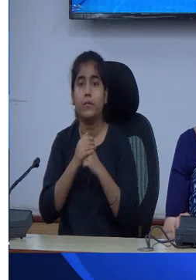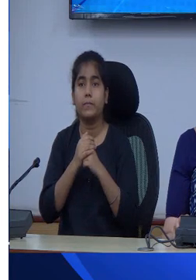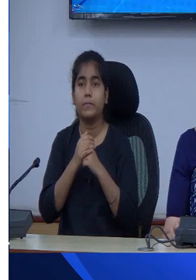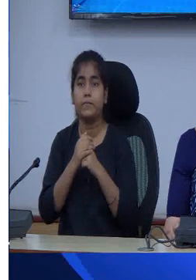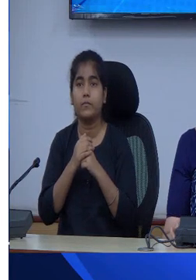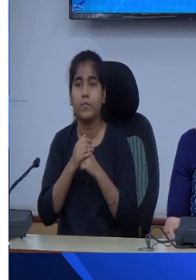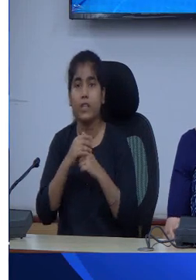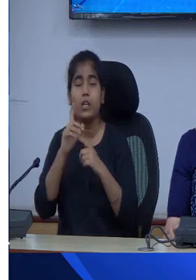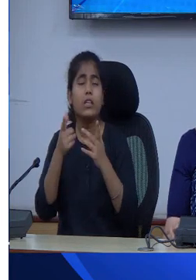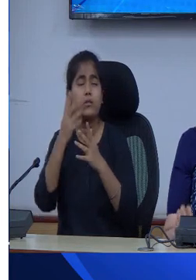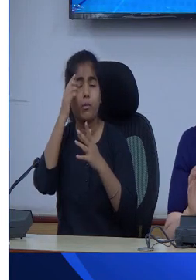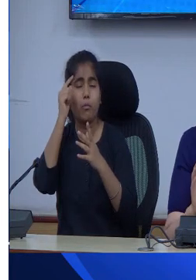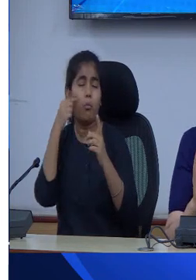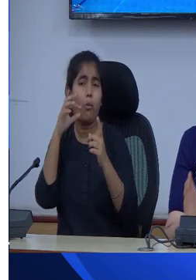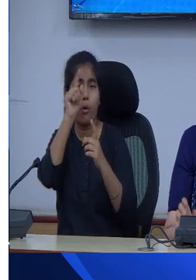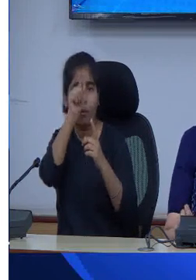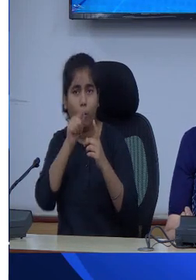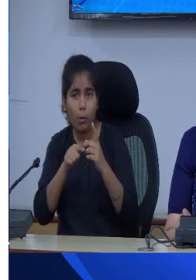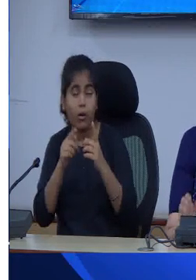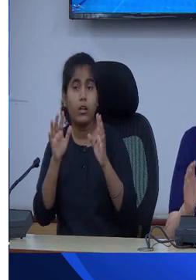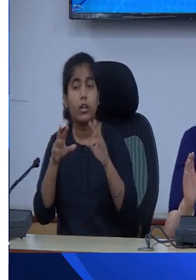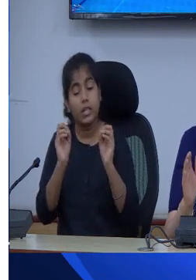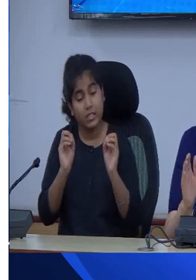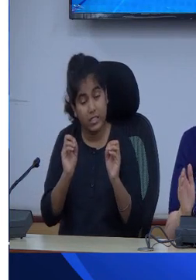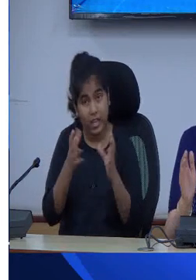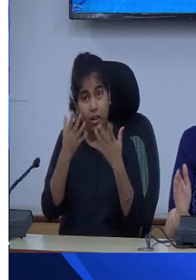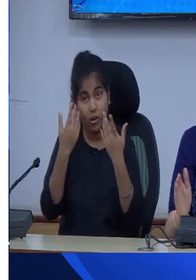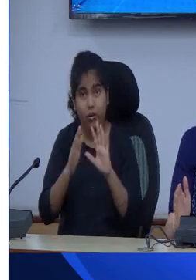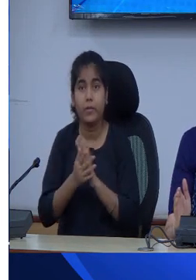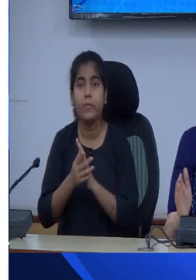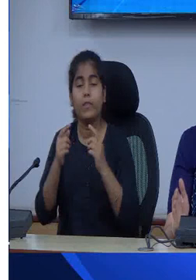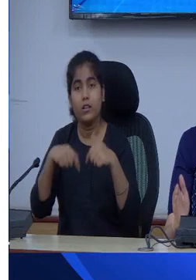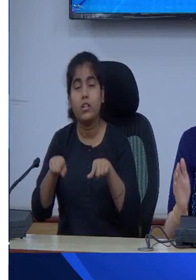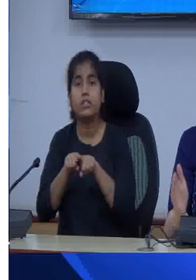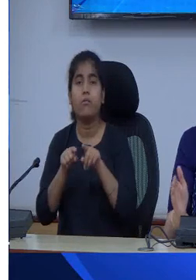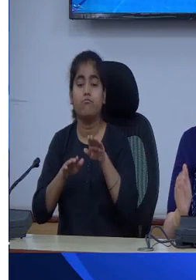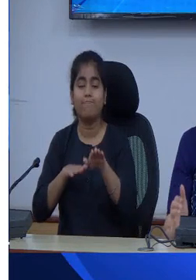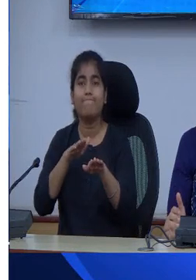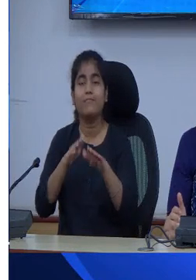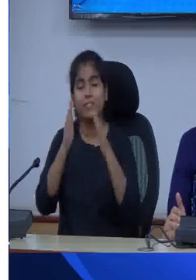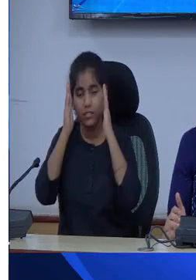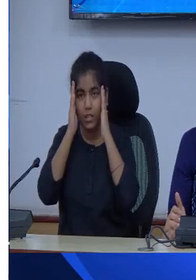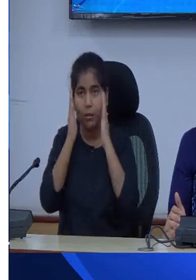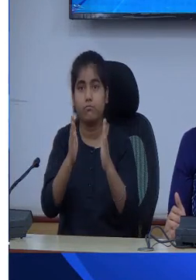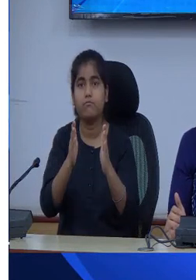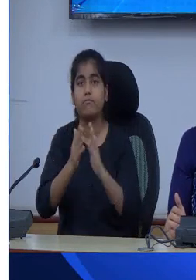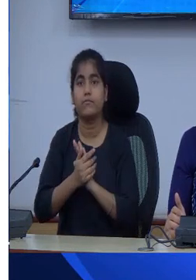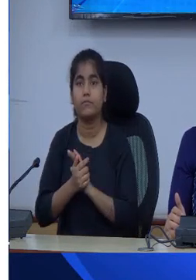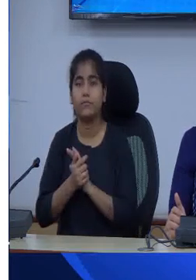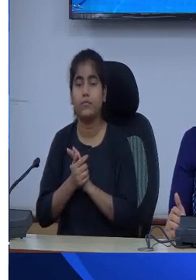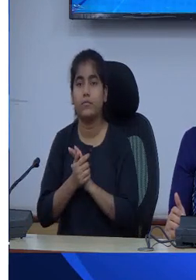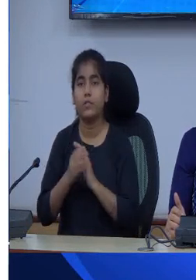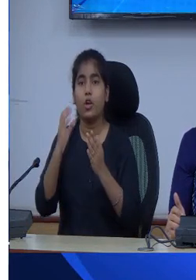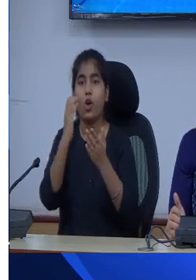होलिस्टिक एंड कॉम्प्रिहेंसिव सुगमता के क्या पहलू होते हैं, लेकिन शुरुआत हो चुकी है और हमें इसी कदम इसी डायरेक्शन में आगे बढ़ना